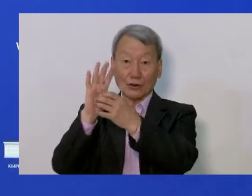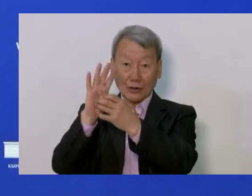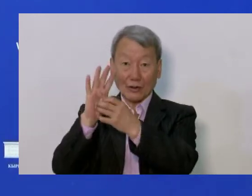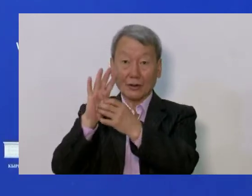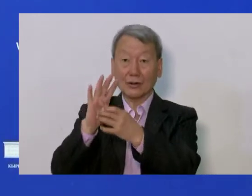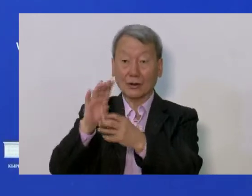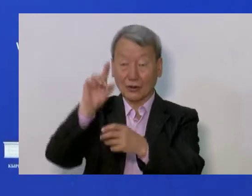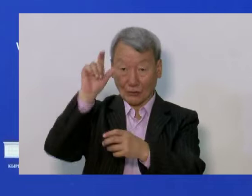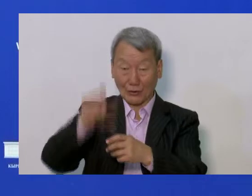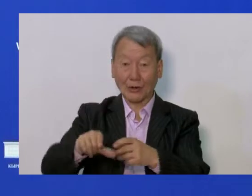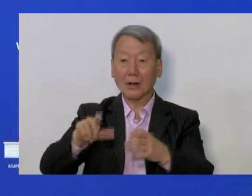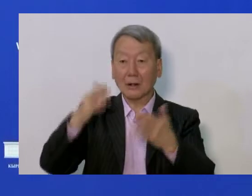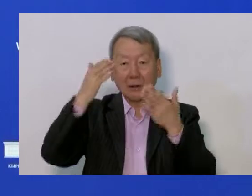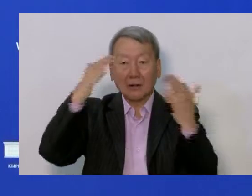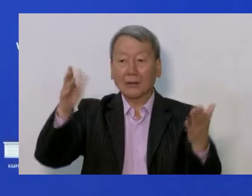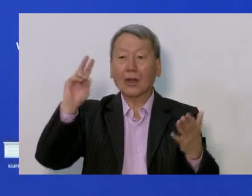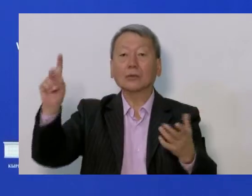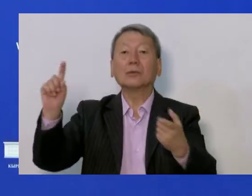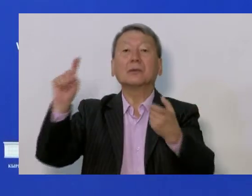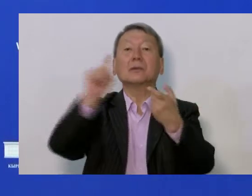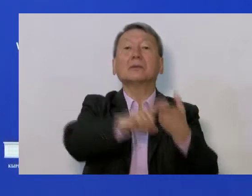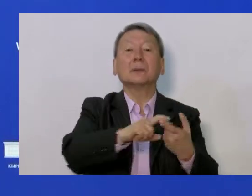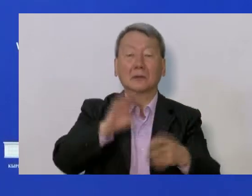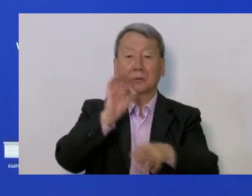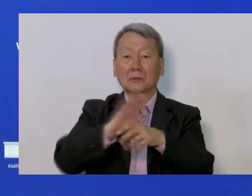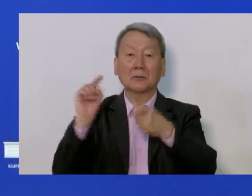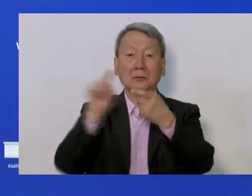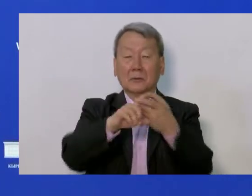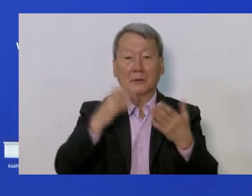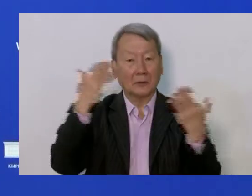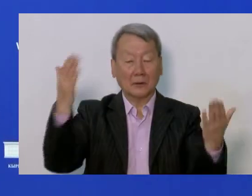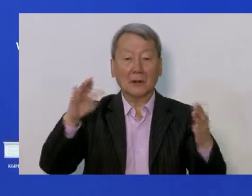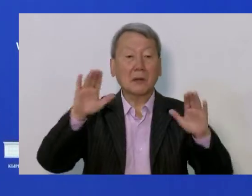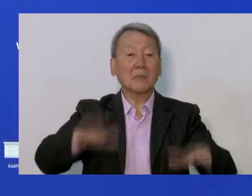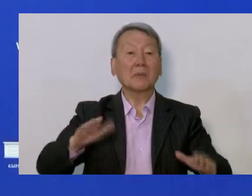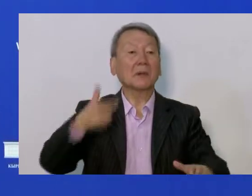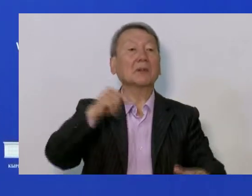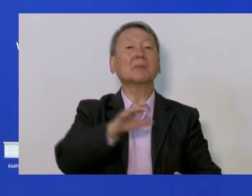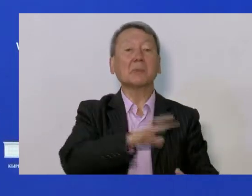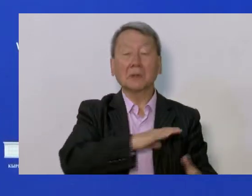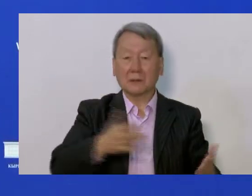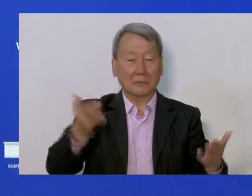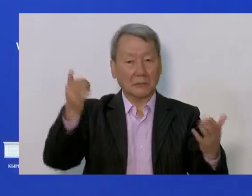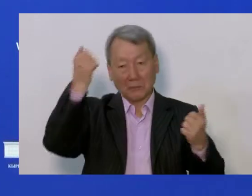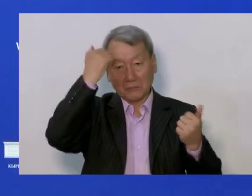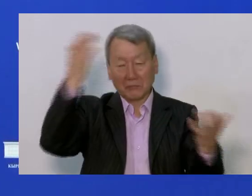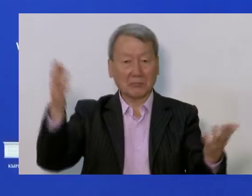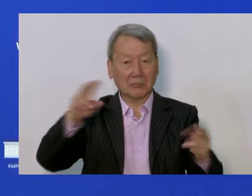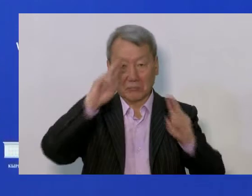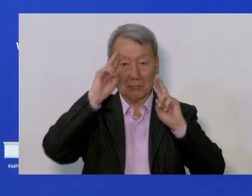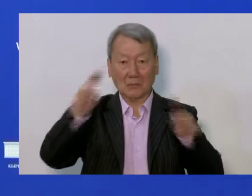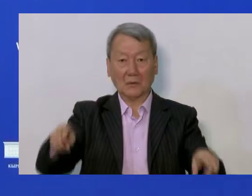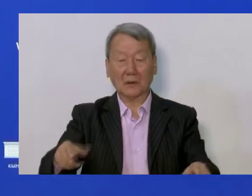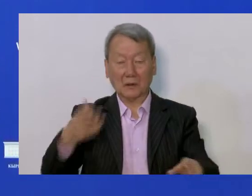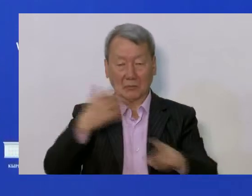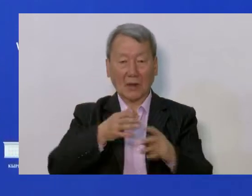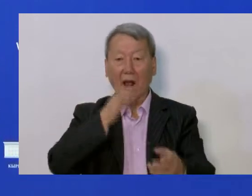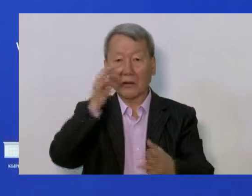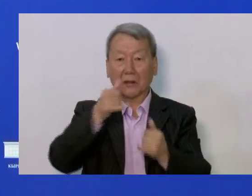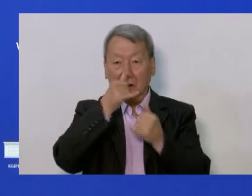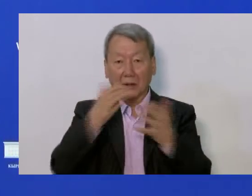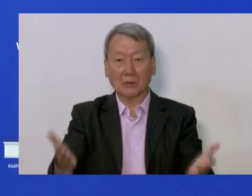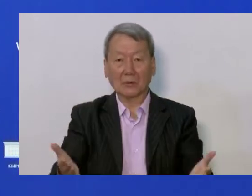учурунда бүгүнкү күнү ушул источниги табылбай кайсы жерден кандай шартта жугузуп алгандыктары бүгүнкү күнү дагы